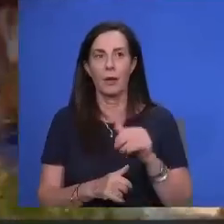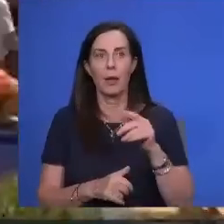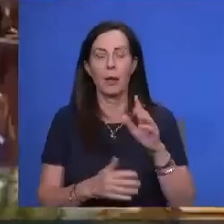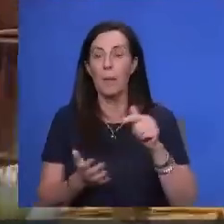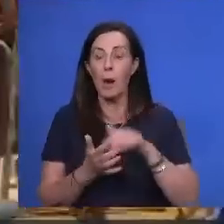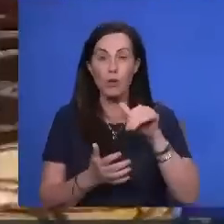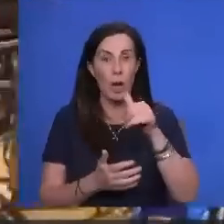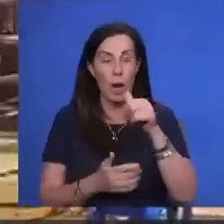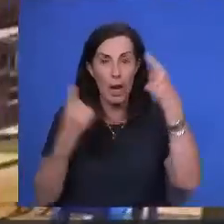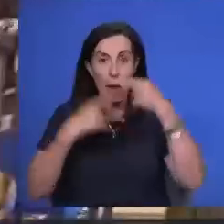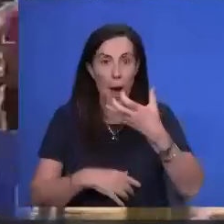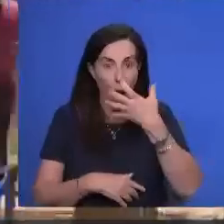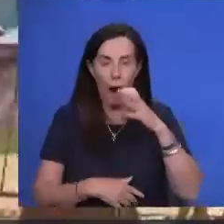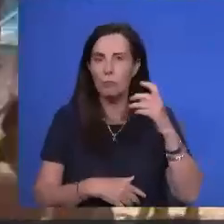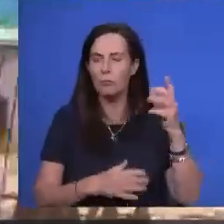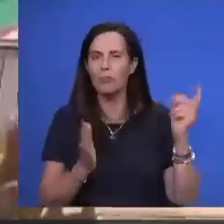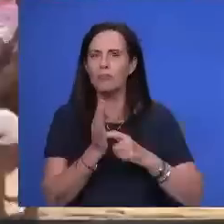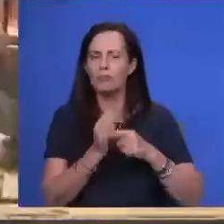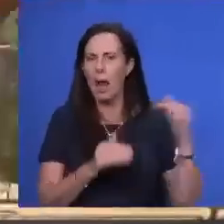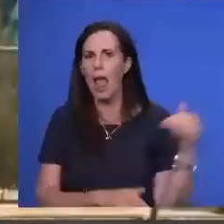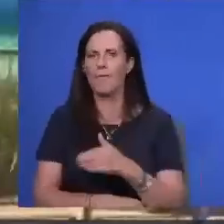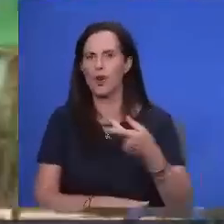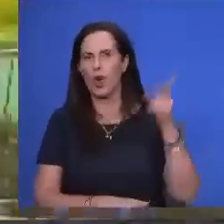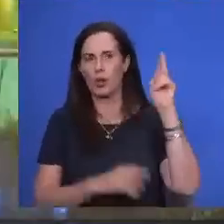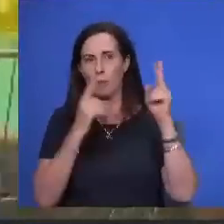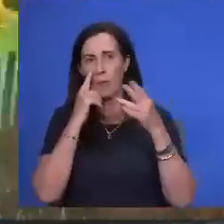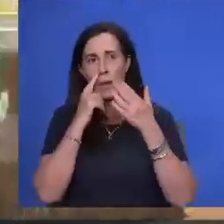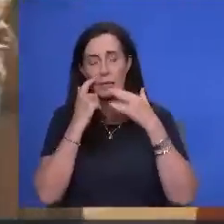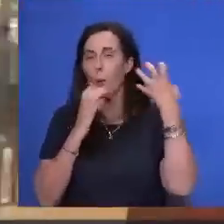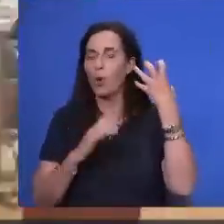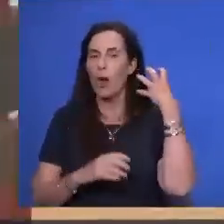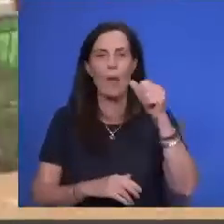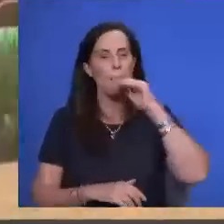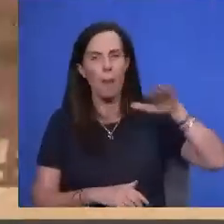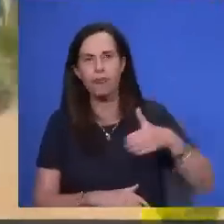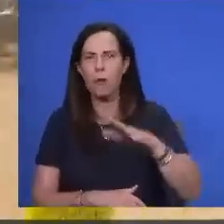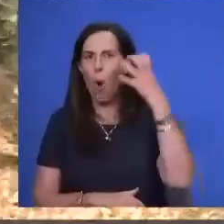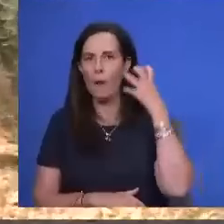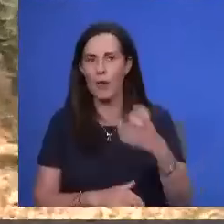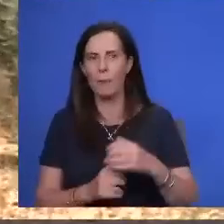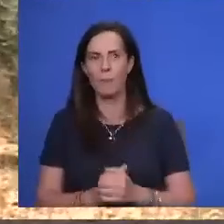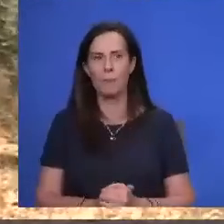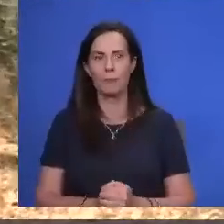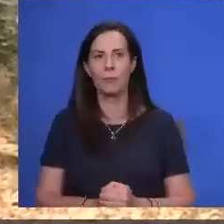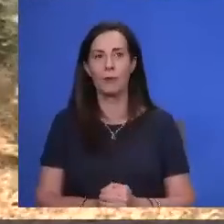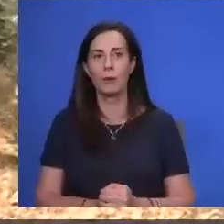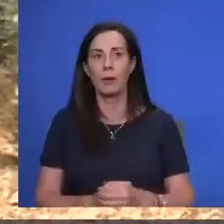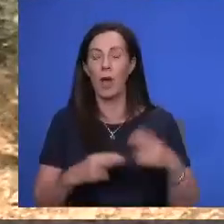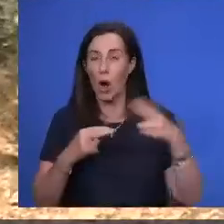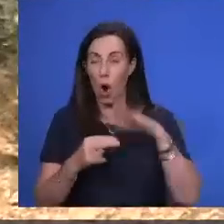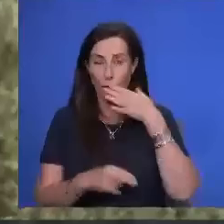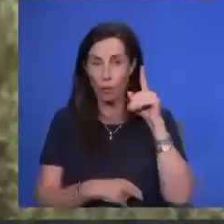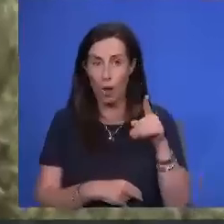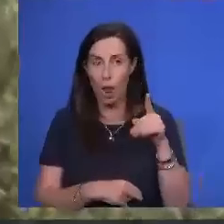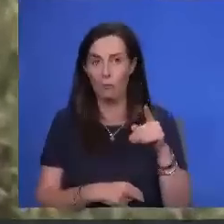מים חמים, הרגשנו עלייה בביקושים, הישראלים מאוד אוהבים פרטי מים. בסמוך לסטף בערי